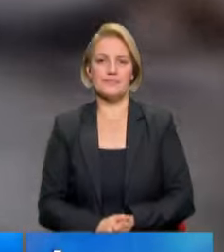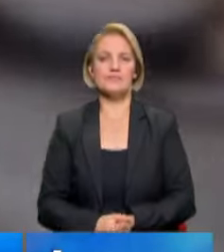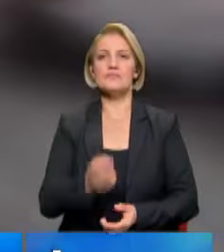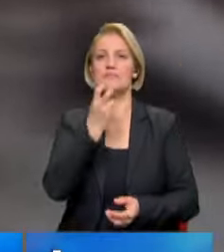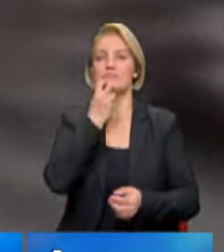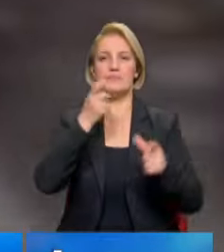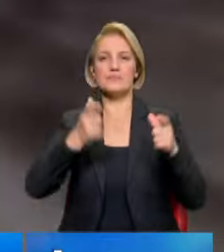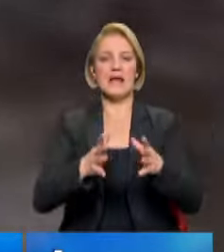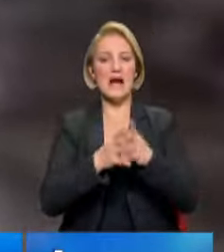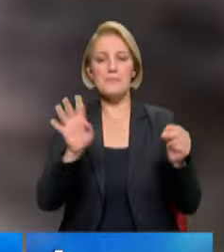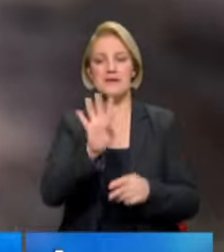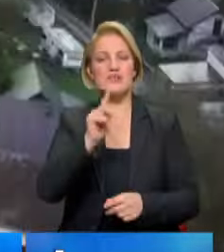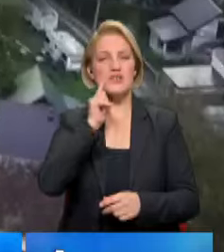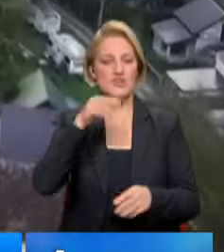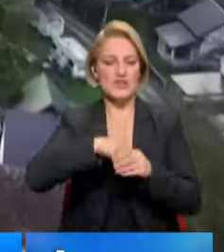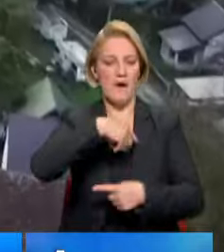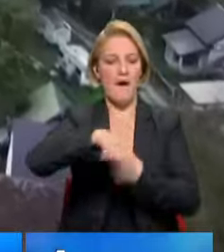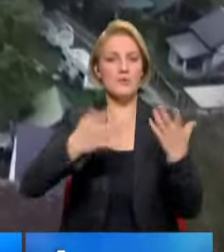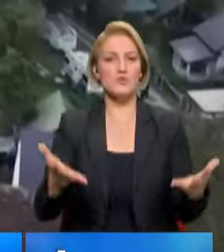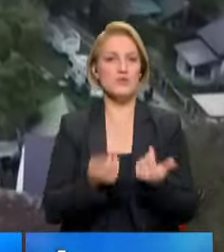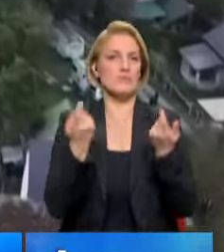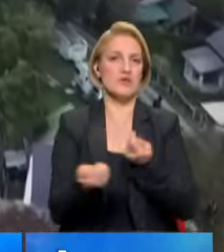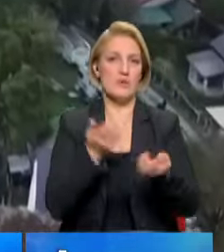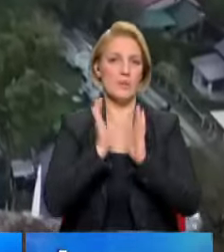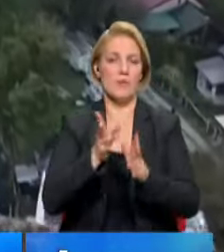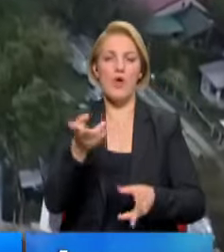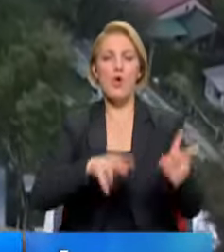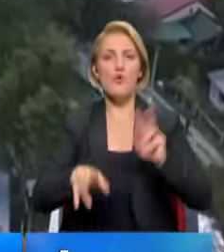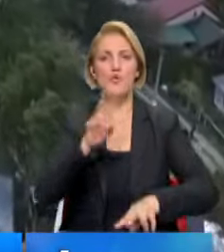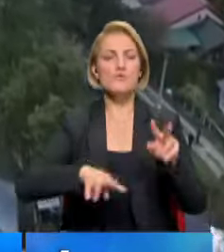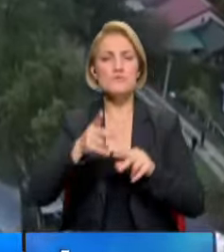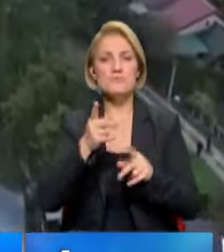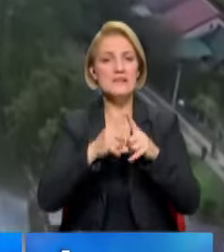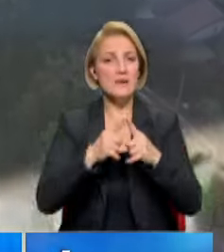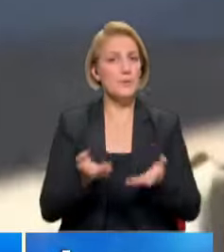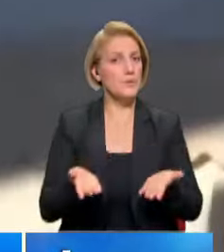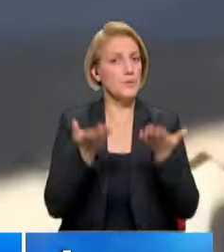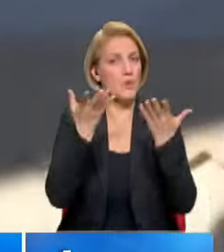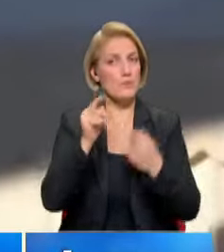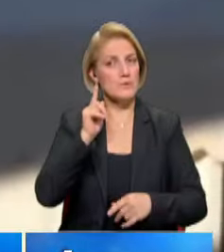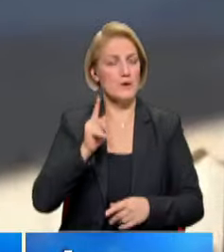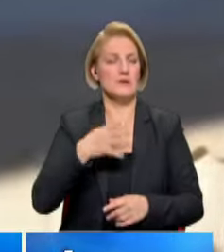Bosna Hersek'te kayıp 40 kişi için arama kurtarma çalışmaları sürüyor. Can kaybının tırmanmasından endişe ediliyor.